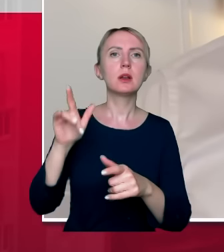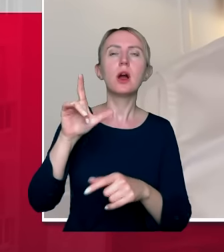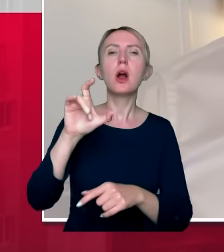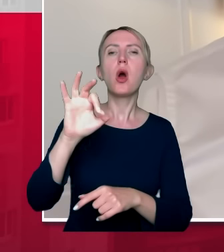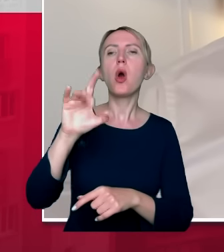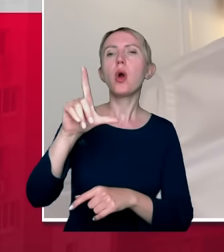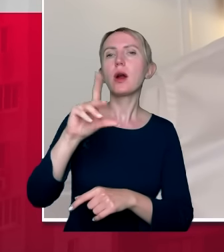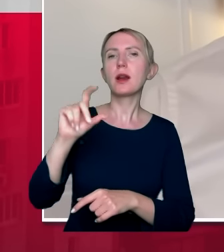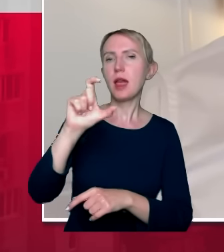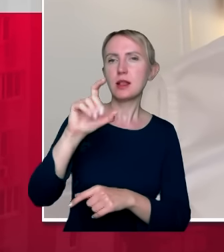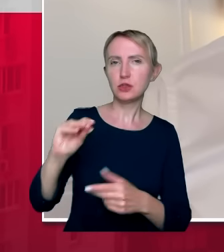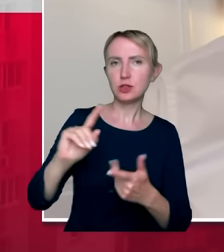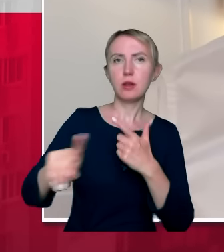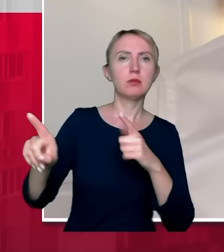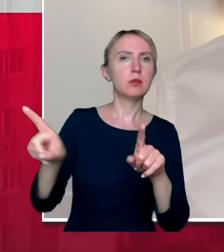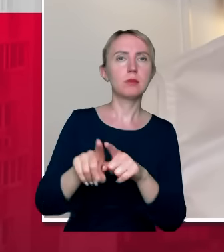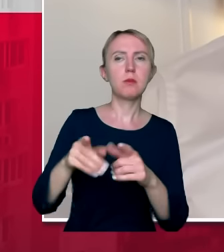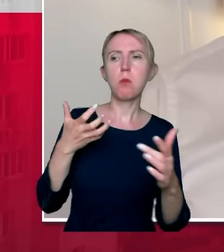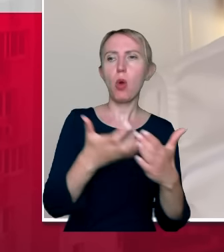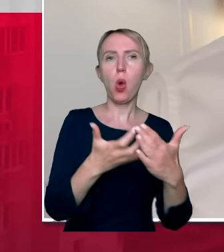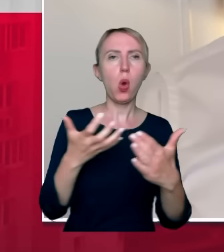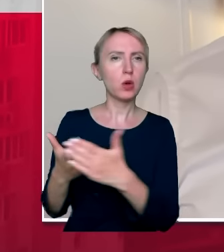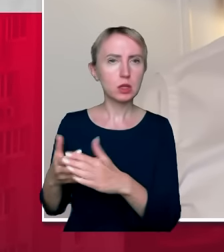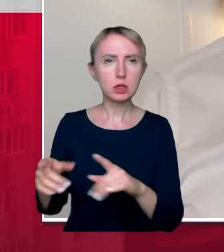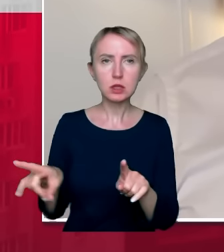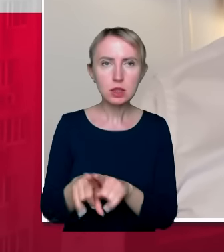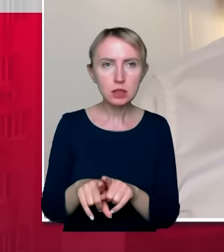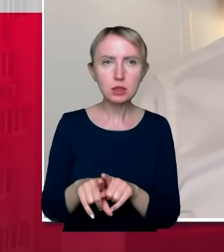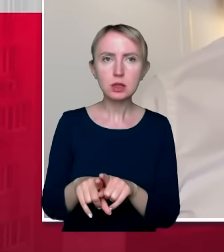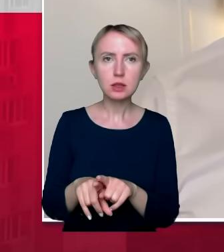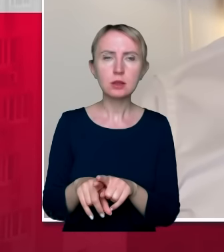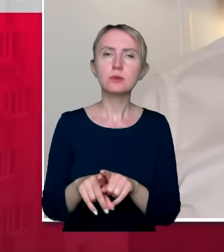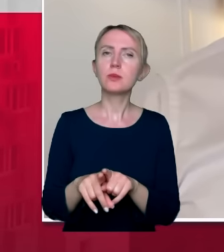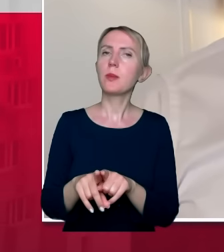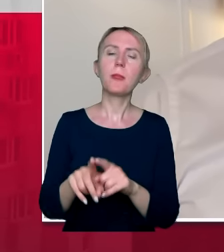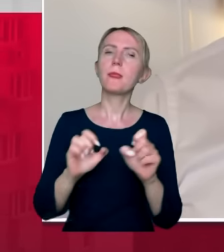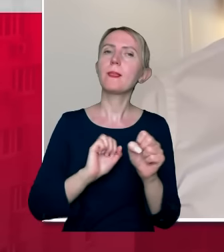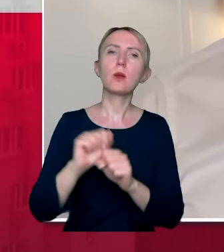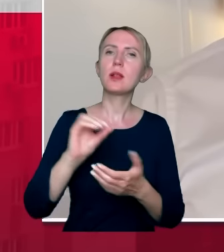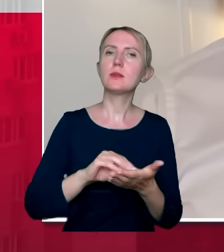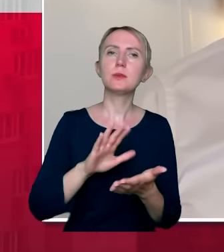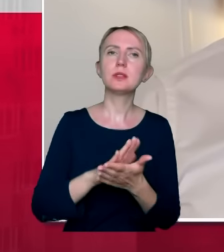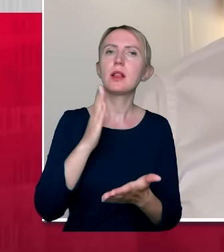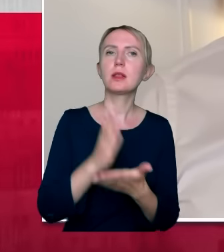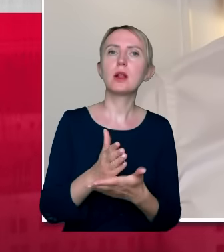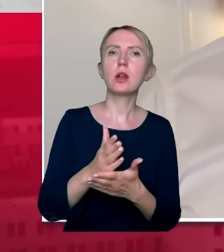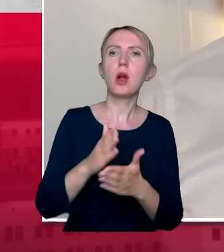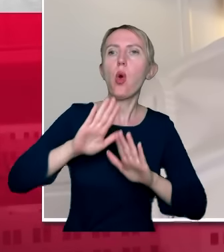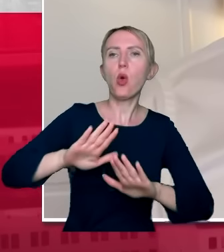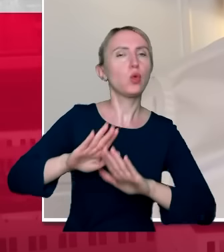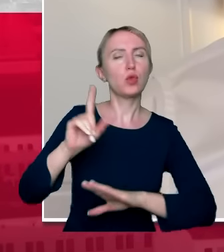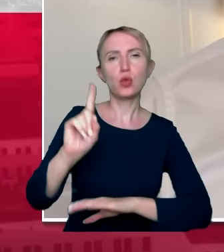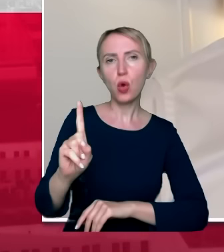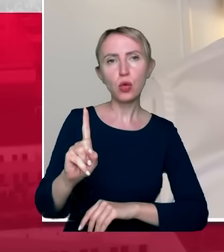Granica Rzeczypospolitej jest w portach. I tu nie jest napisane, że tylko w tej ochronie.